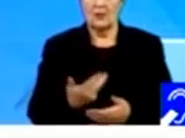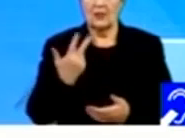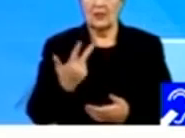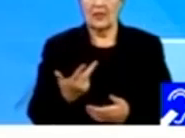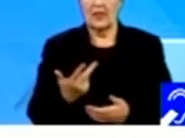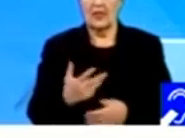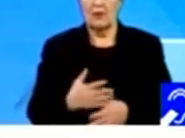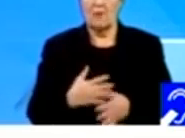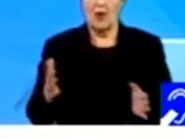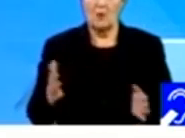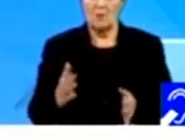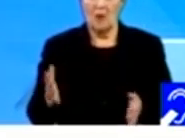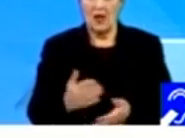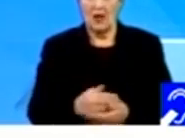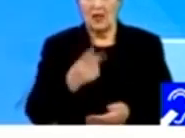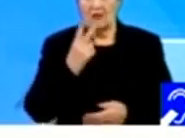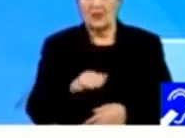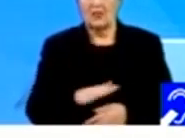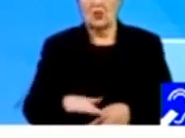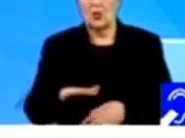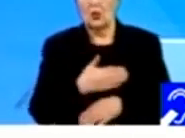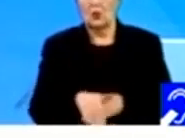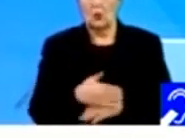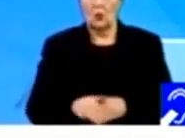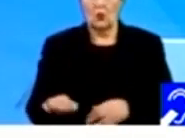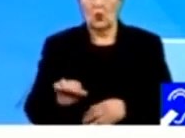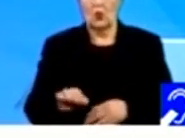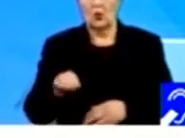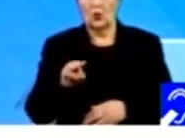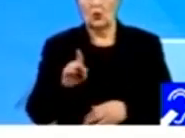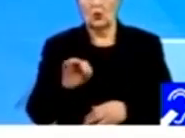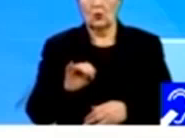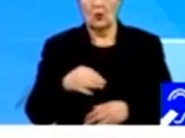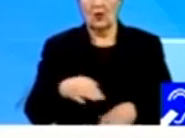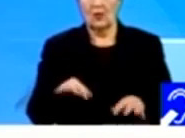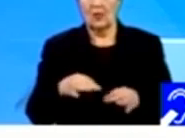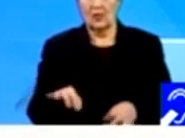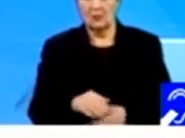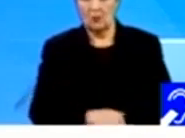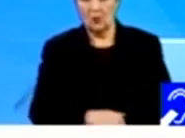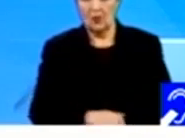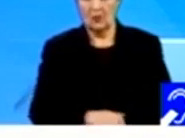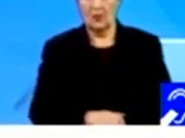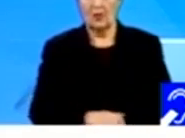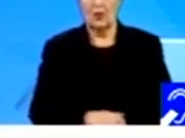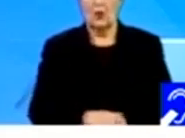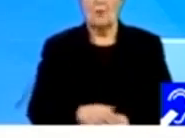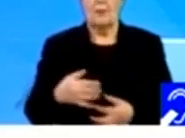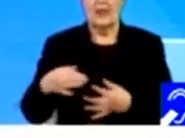care sunt, evident, sunt drumurile și trotuarele, plus transportul, nemijlocit transportul către